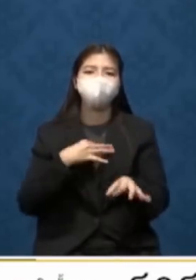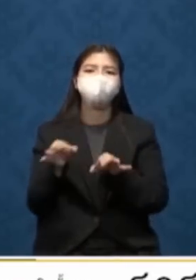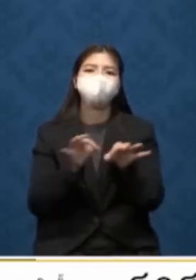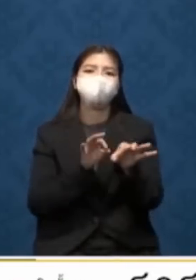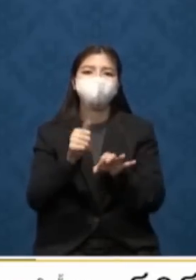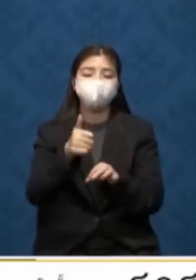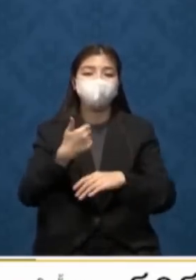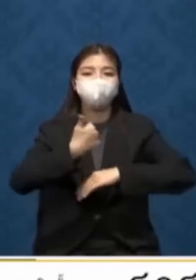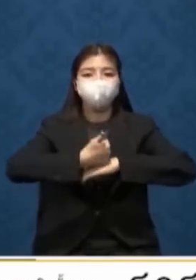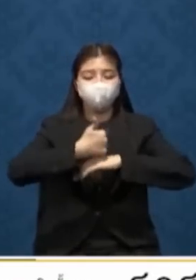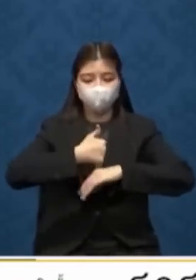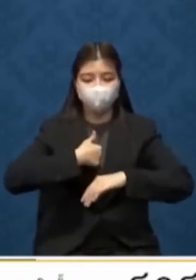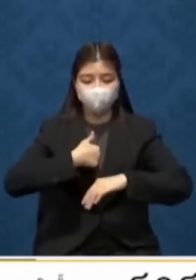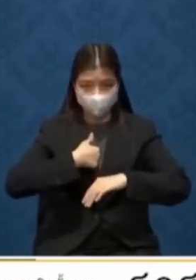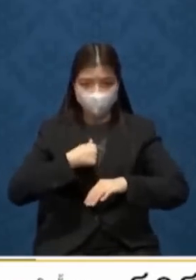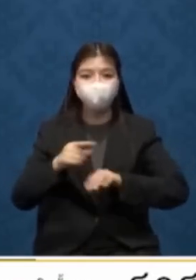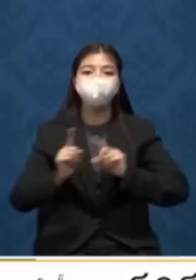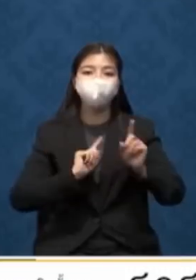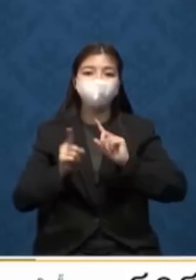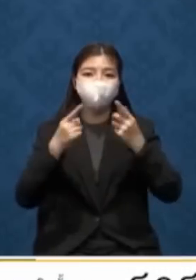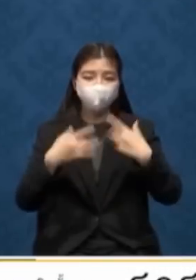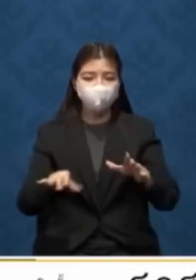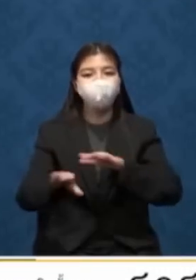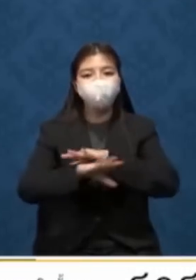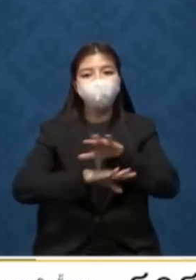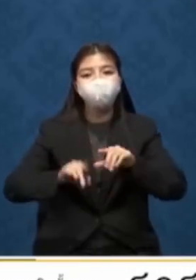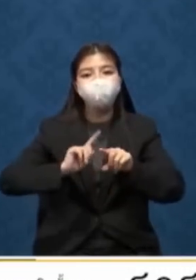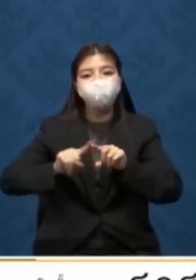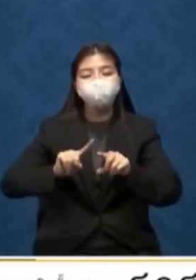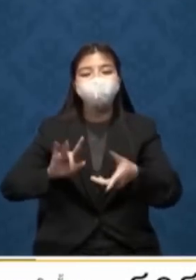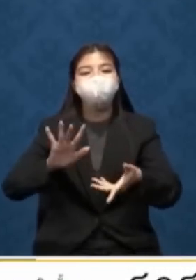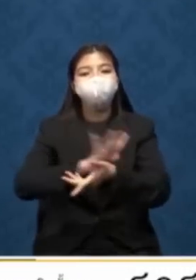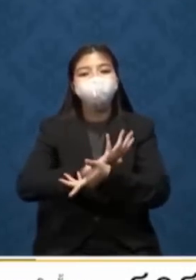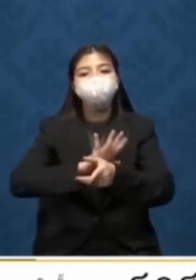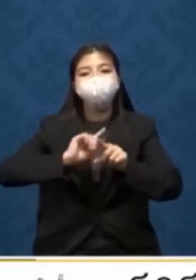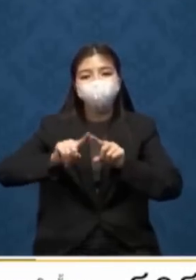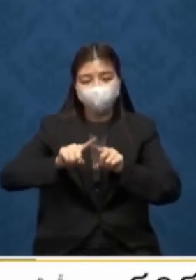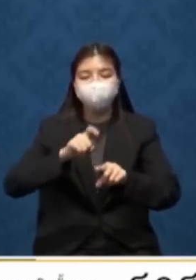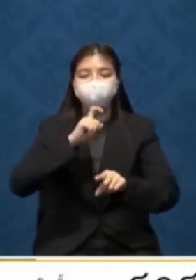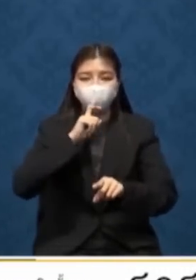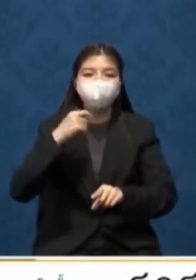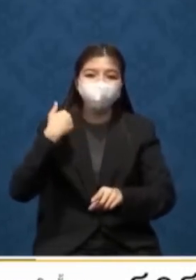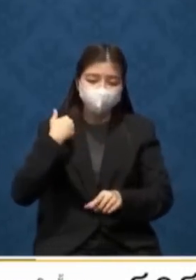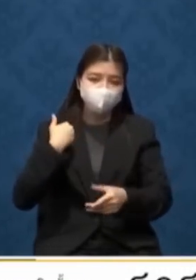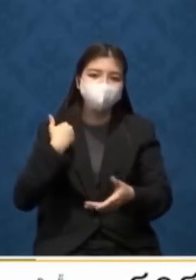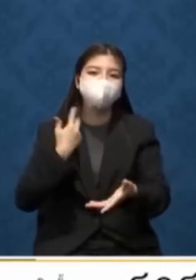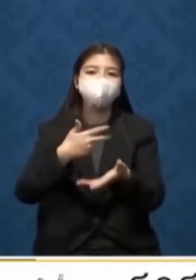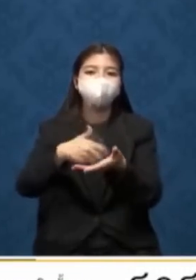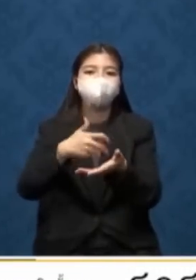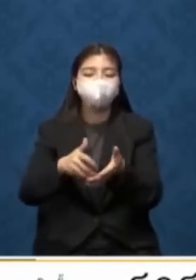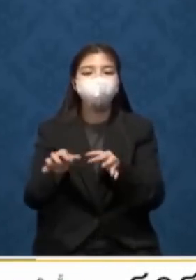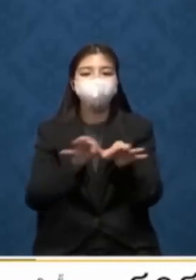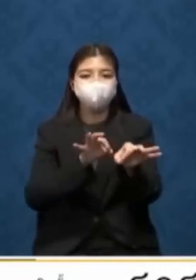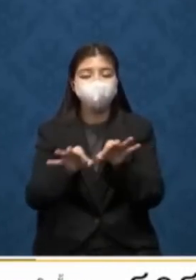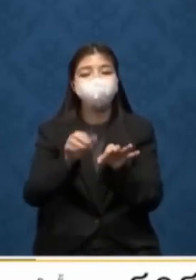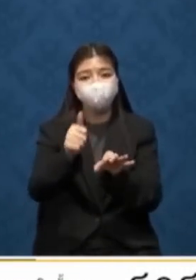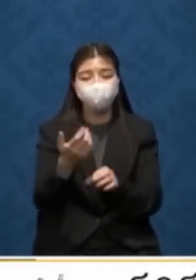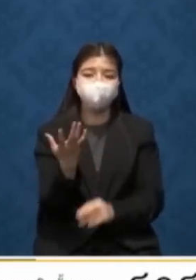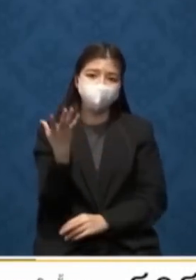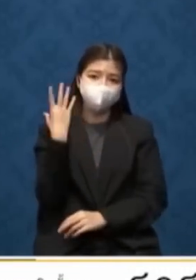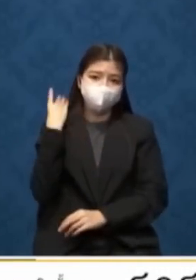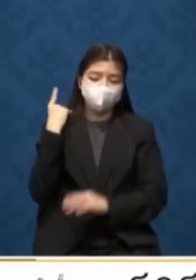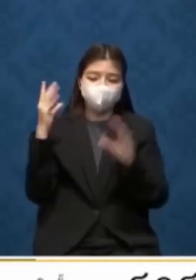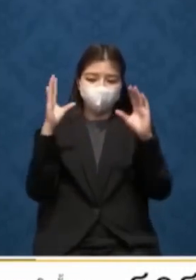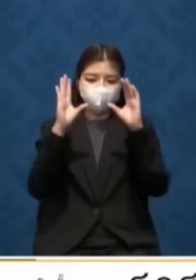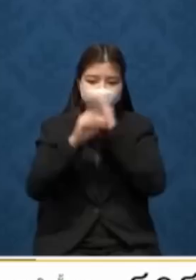าท่านพร้อมที่จะชี้แจงมีเอกสารหลักฐานทุกอย่างนะครับเพราะฉะนั้นแล้วการอภิปรายต่างๆเมื่อคืนของท่านเอาตัว